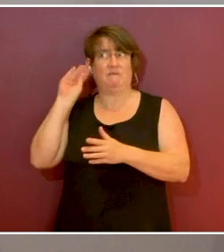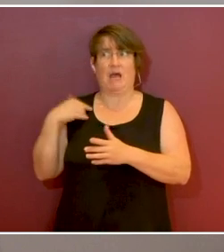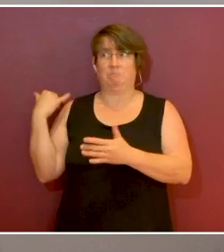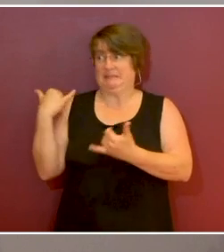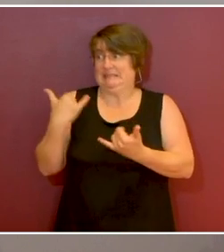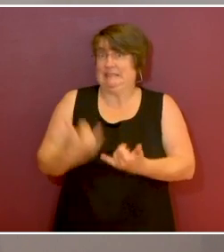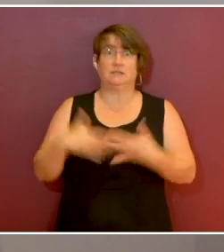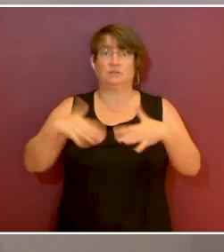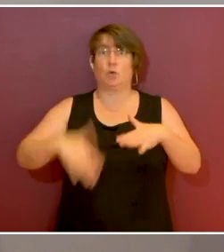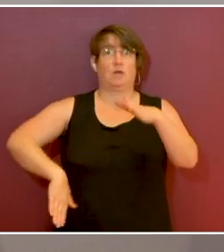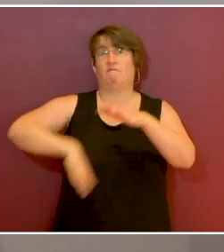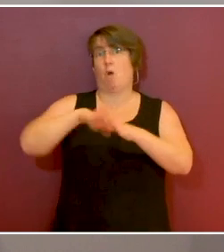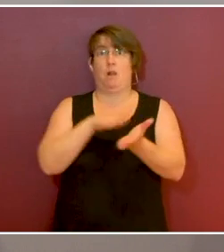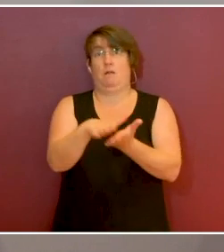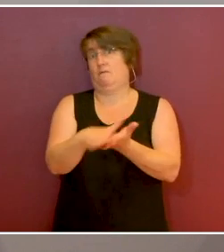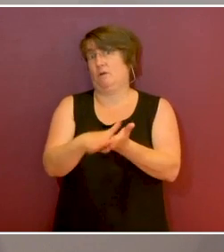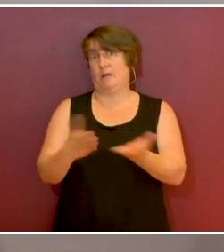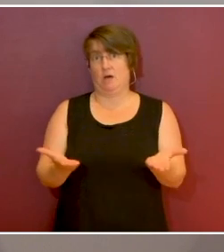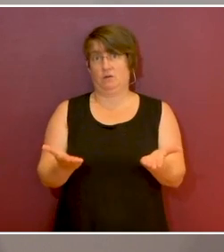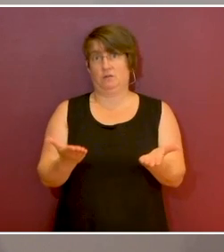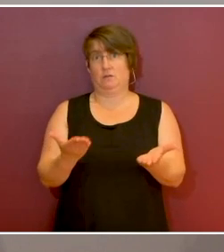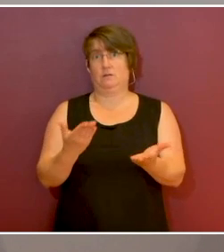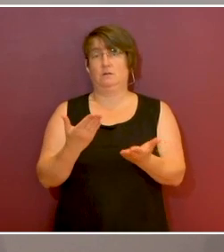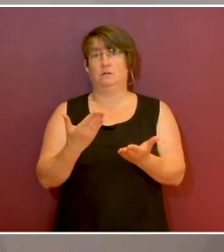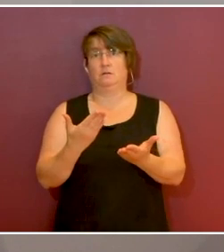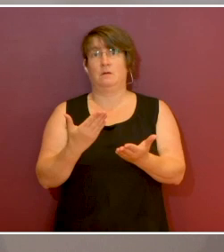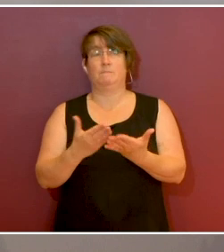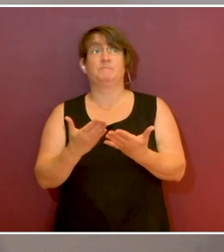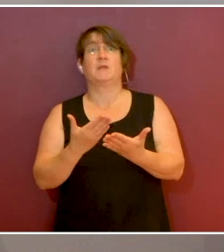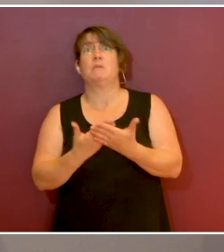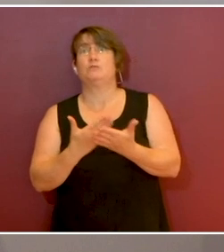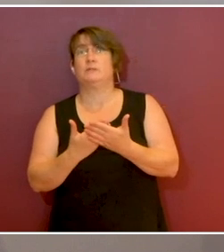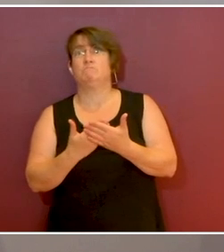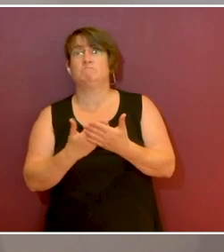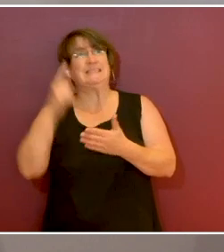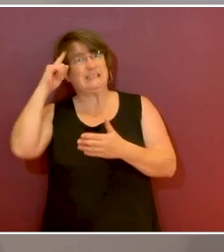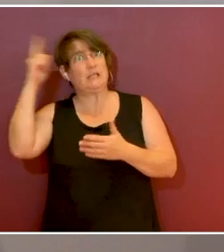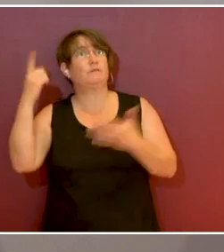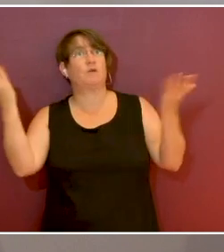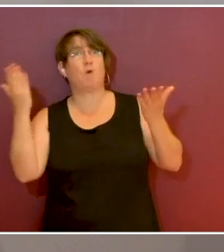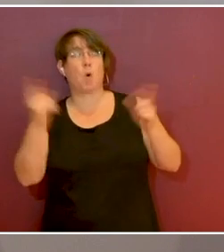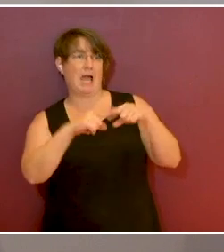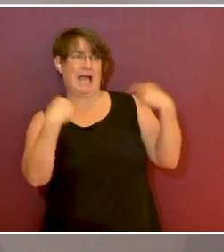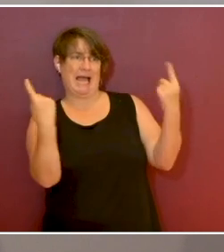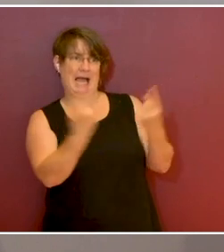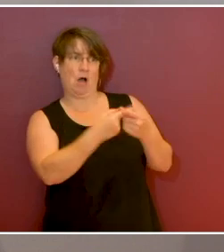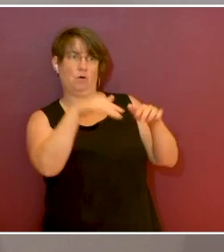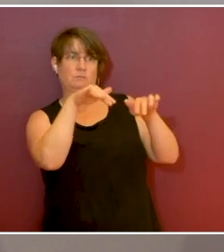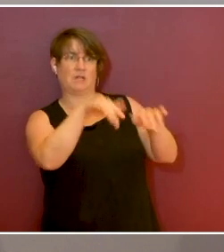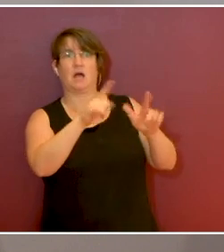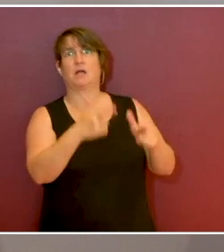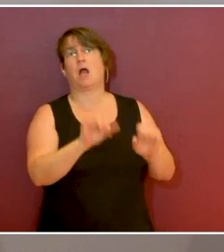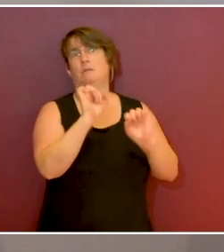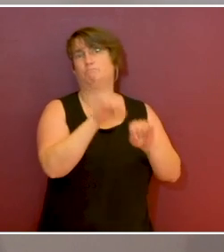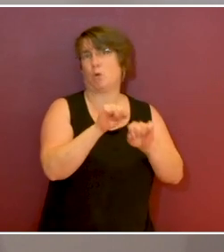macht in Räumlichkeiten sind, die vielleicht keine Möglichkeit haben, sonst durchlüftet